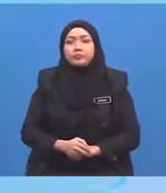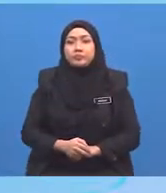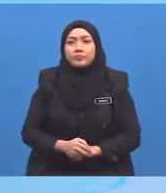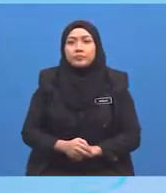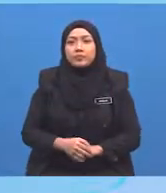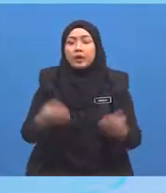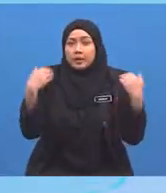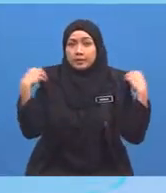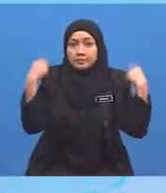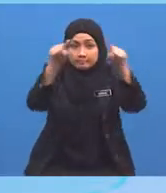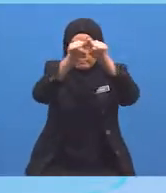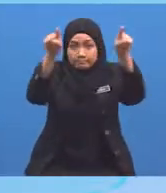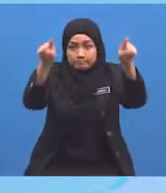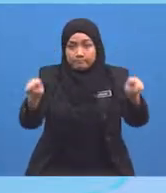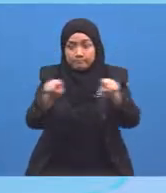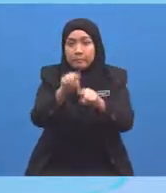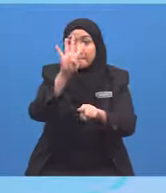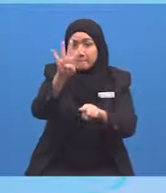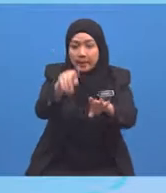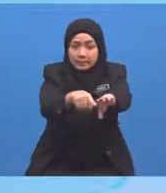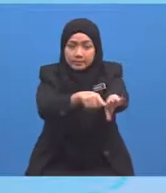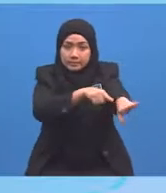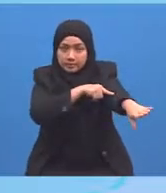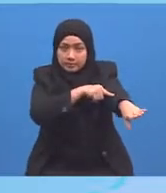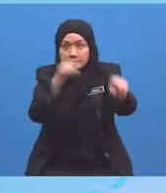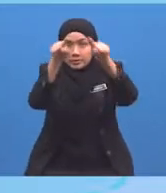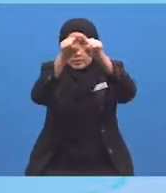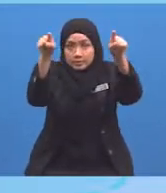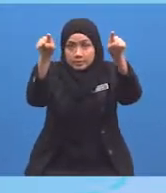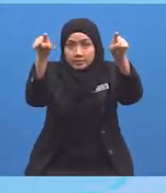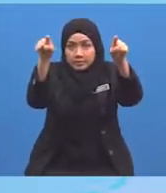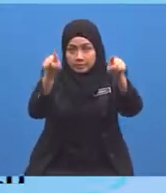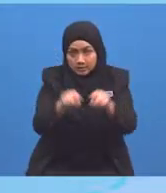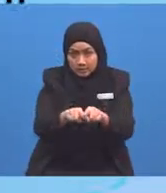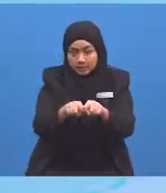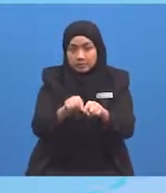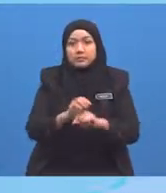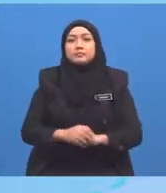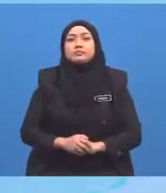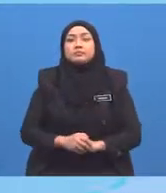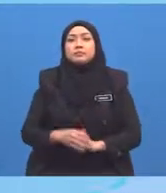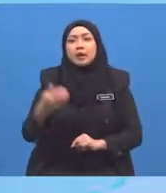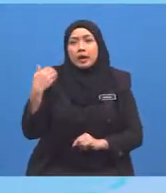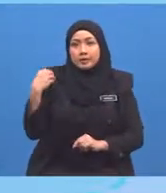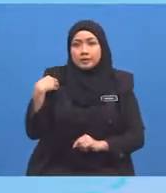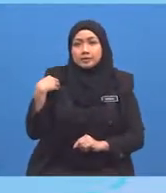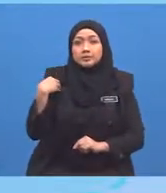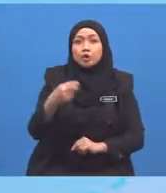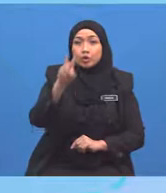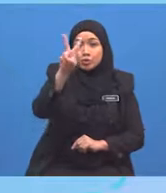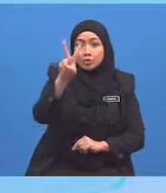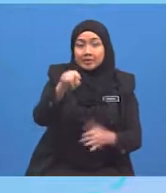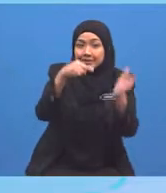sebuah poligon dengan empat sisi. Bucu ialah titik di mana dua